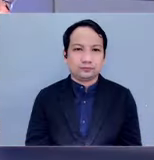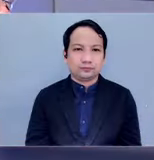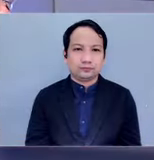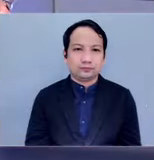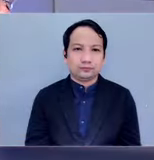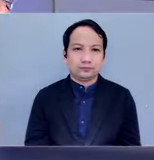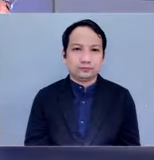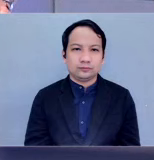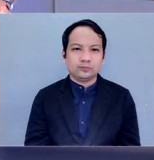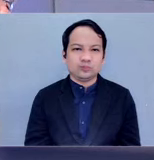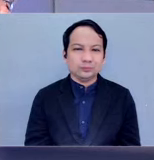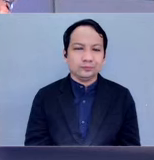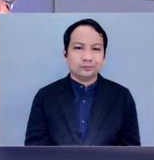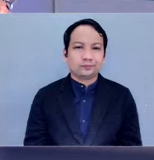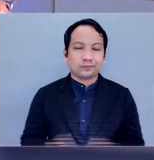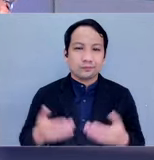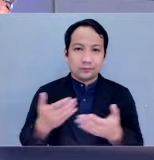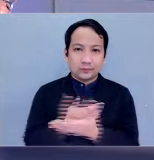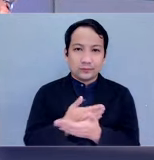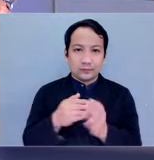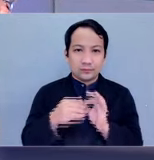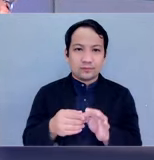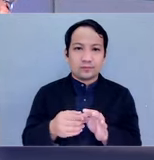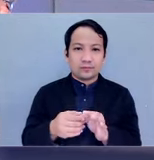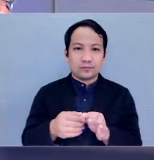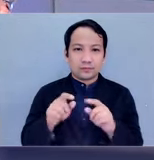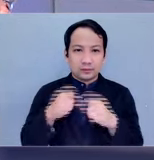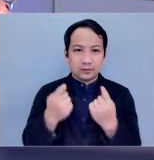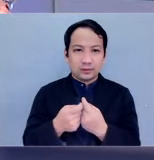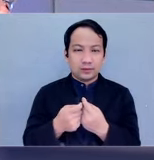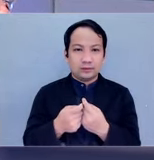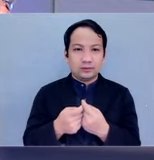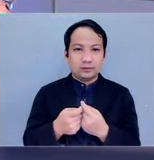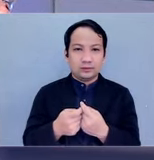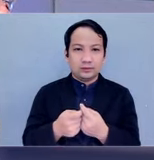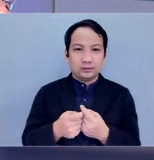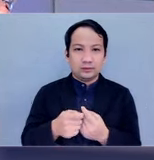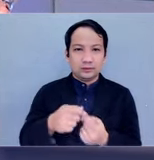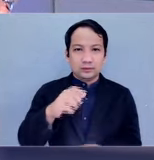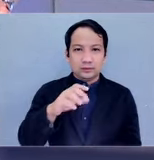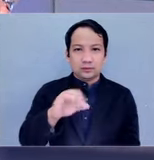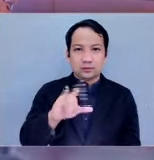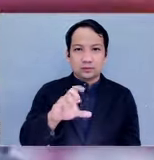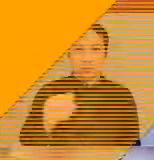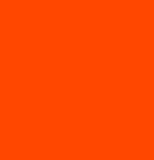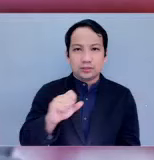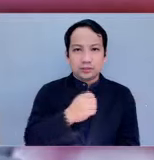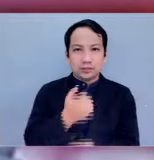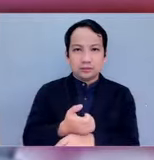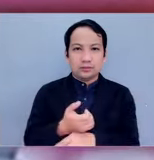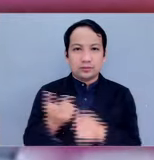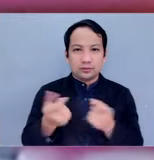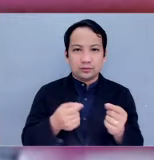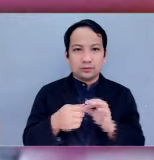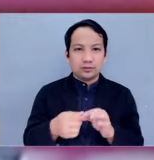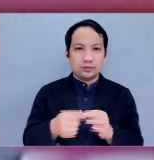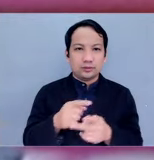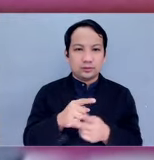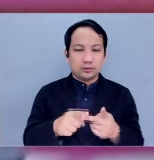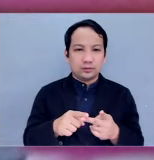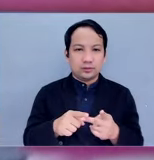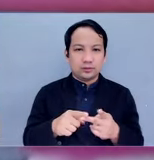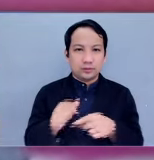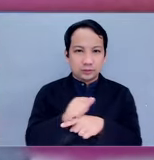Magpapatryaw naman ang bagong Premier Volleyball League team na Capital One Solar Energy ngayong araw. Gaganapin ang dalawang araw na tryout sa